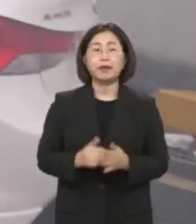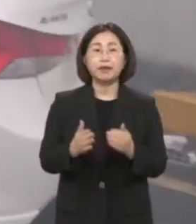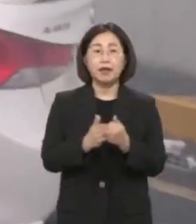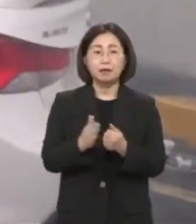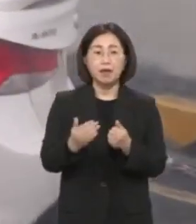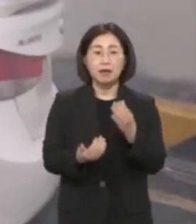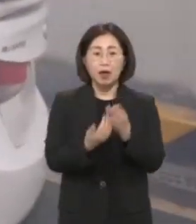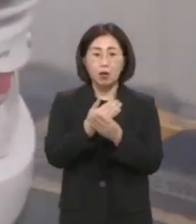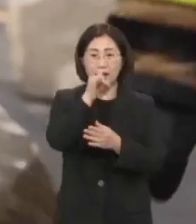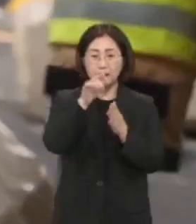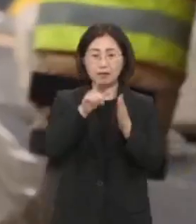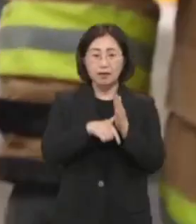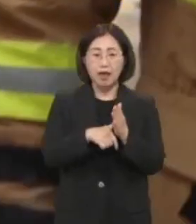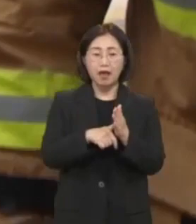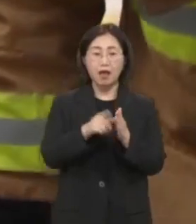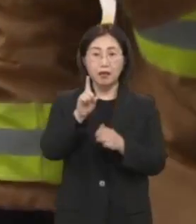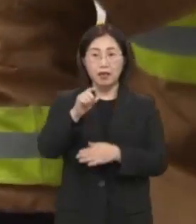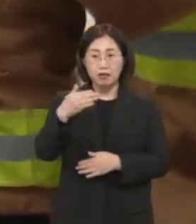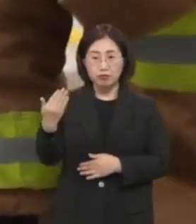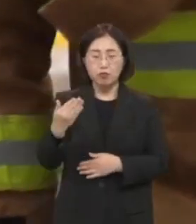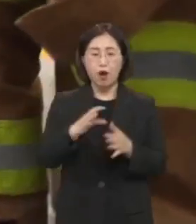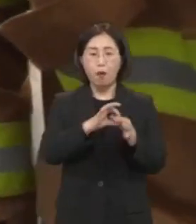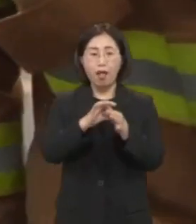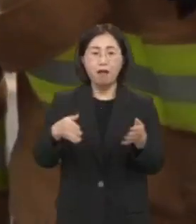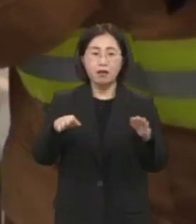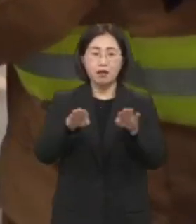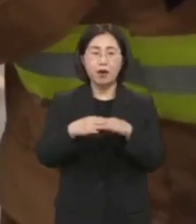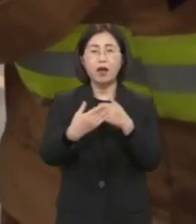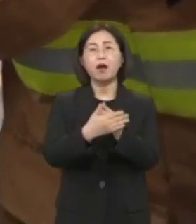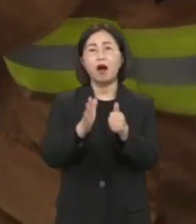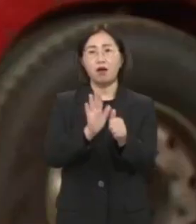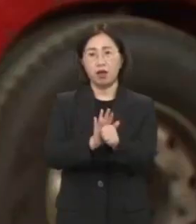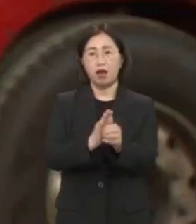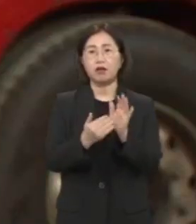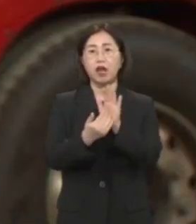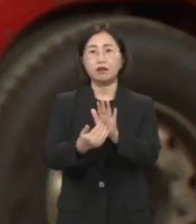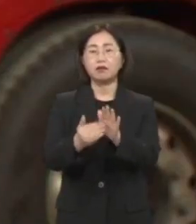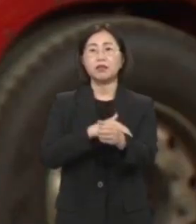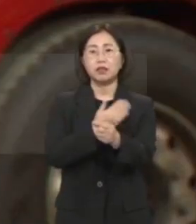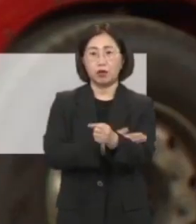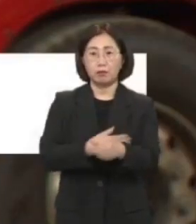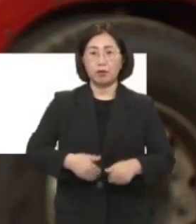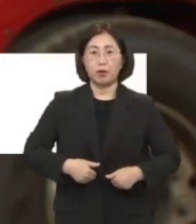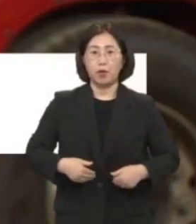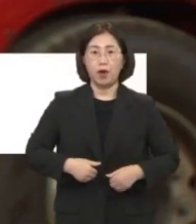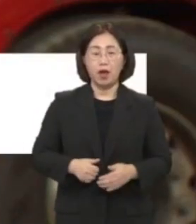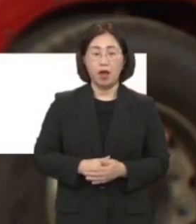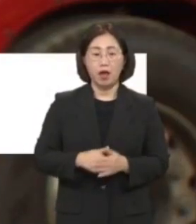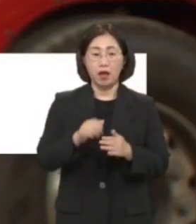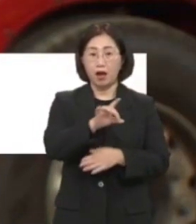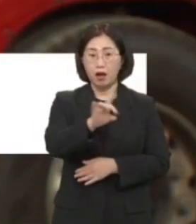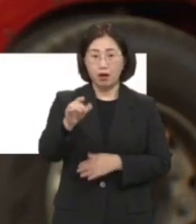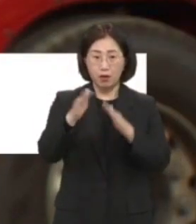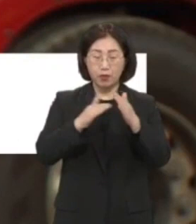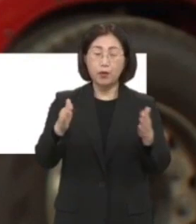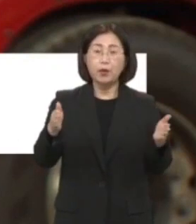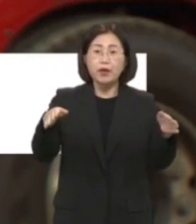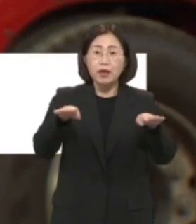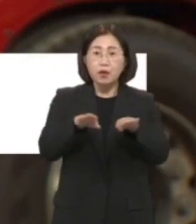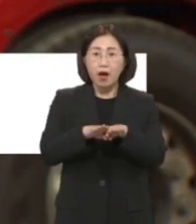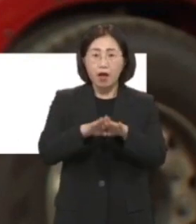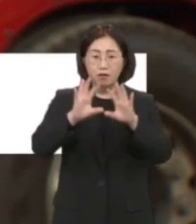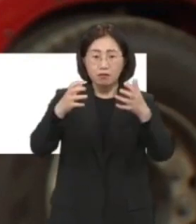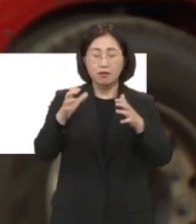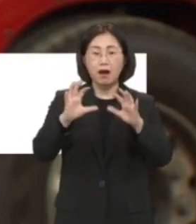시 소방청과 유관기관들의 대응 능력이 무엇보다 중요합니다. 각 공공기관, 국가기관들이